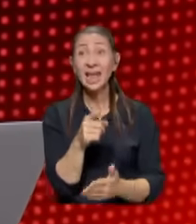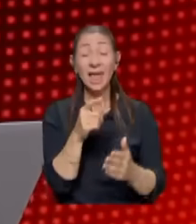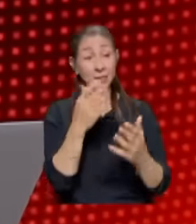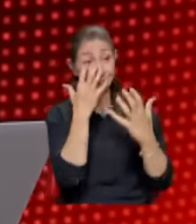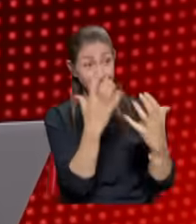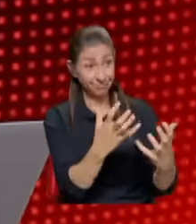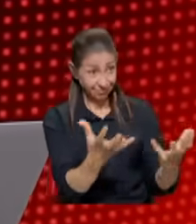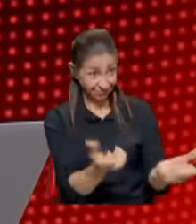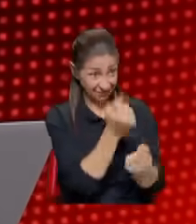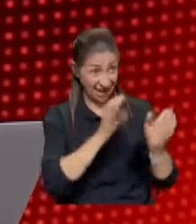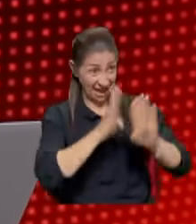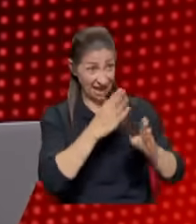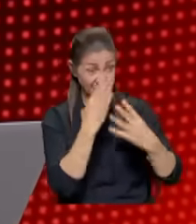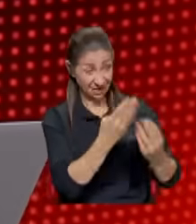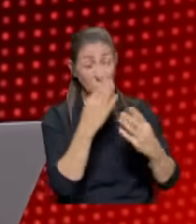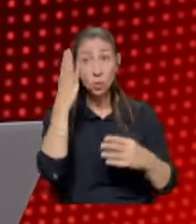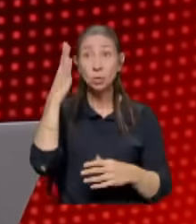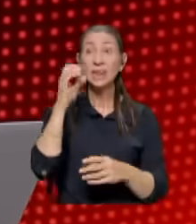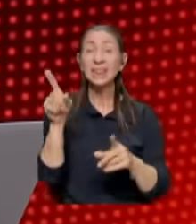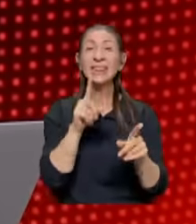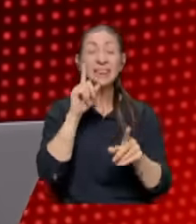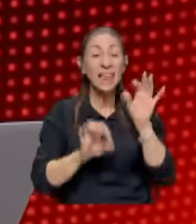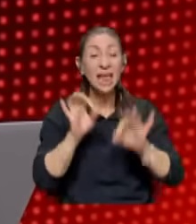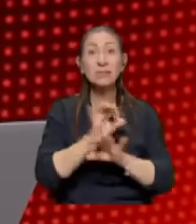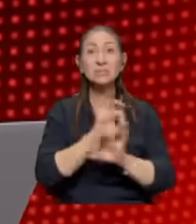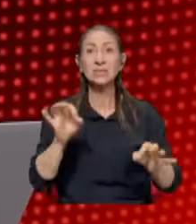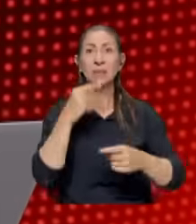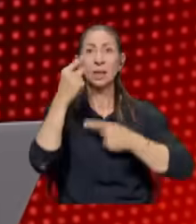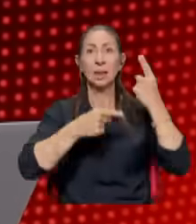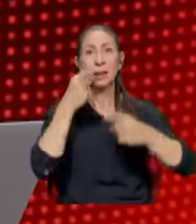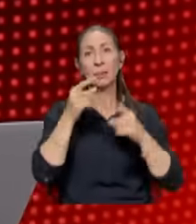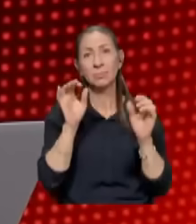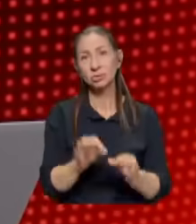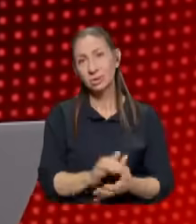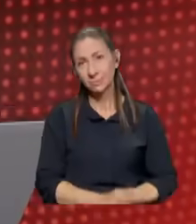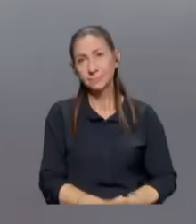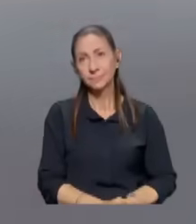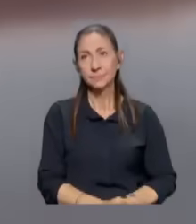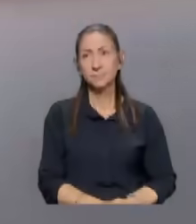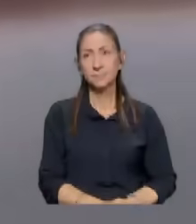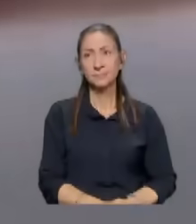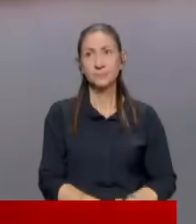yandaşa ihale, uzmanlardansa denetimsizlik iddiaları yükseldi.